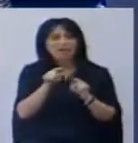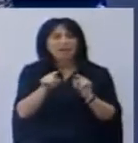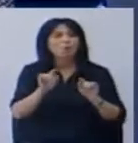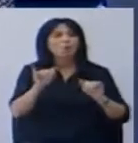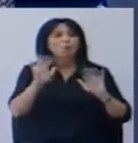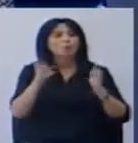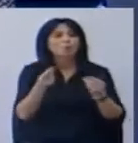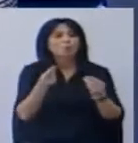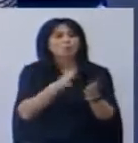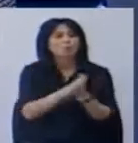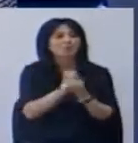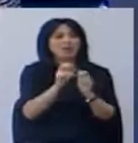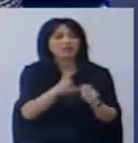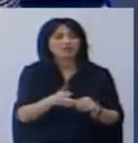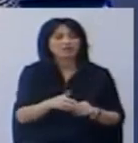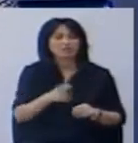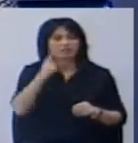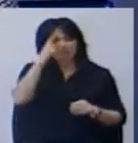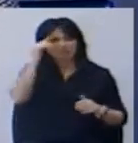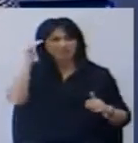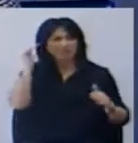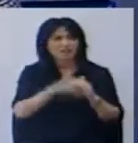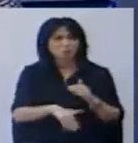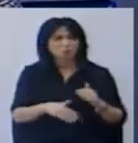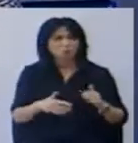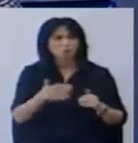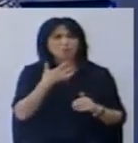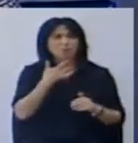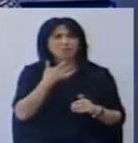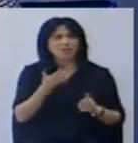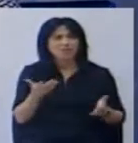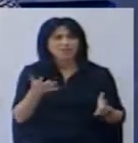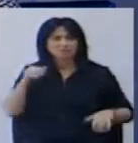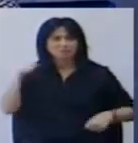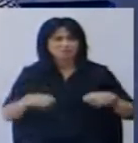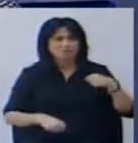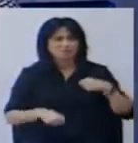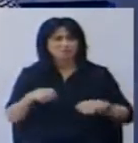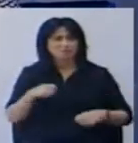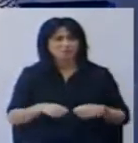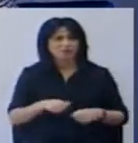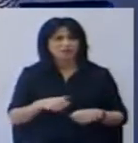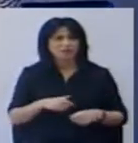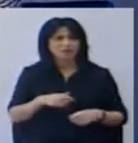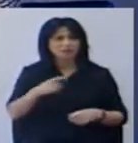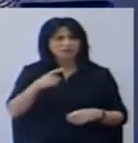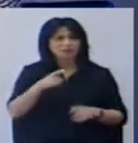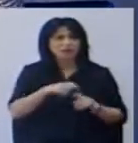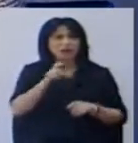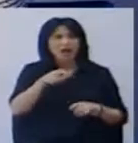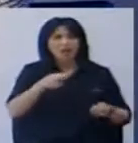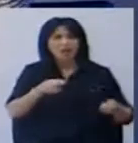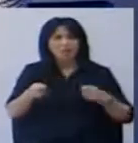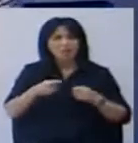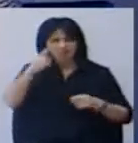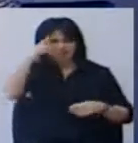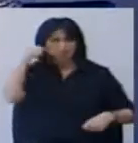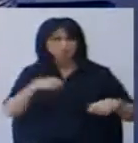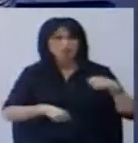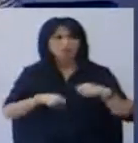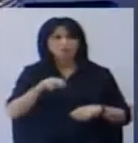როგორ ხდება ფულის ხარჯვა, თავგასული მერები მივიღეთ ჩვენ და ადგილობრივი თვითმმართველობა. თავგასული ხალხი მართავს,